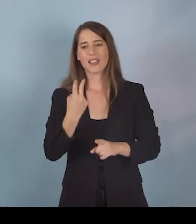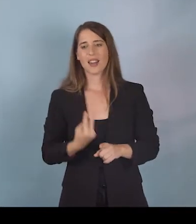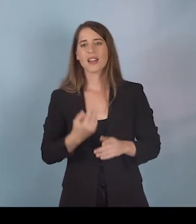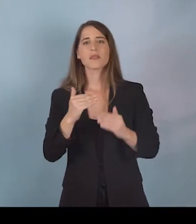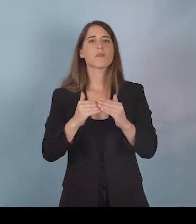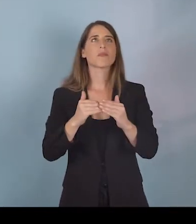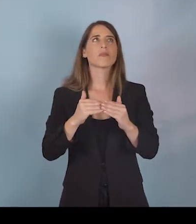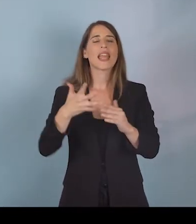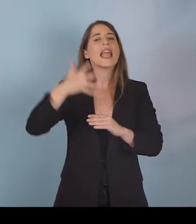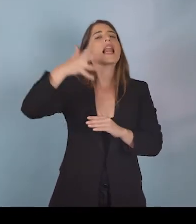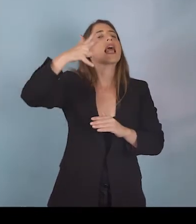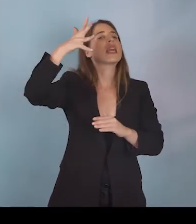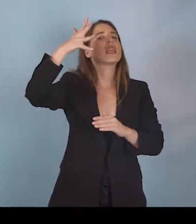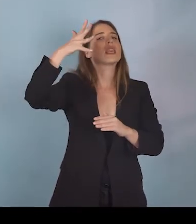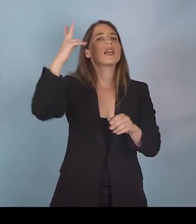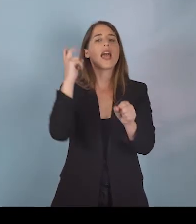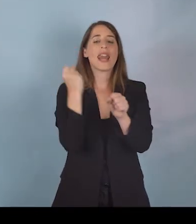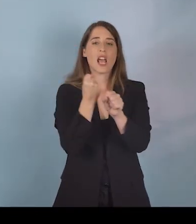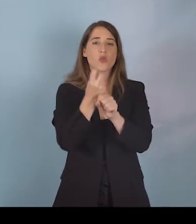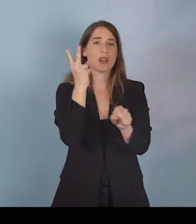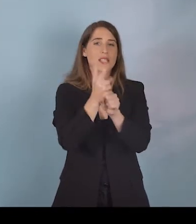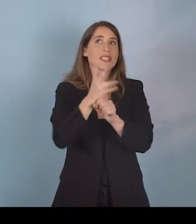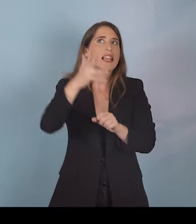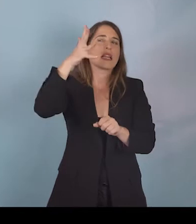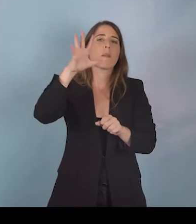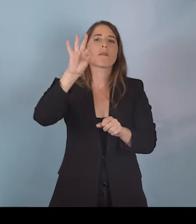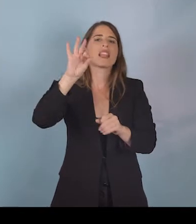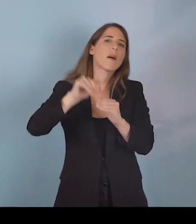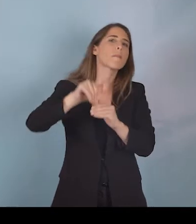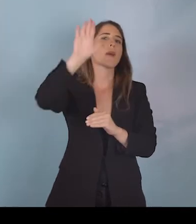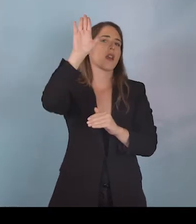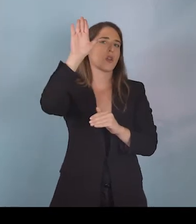ηλικίας, 50+. Και επίσης, σε δεύτερη